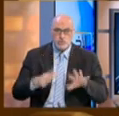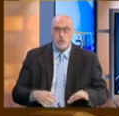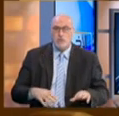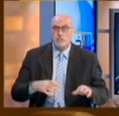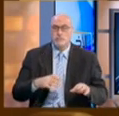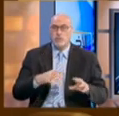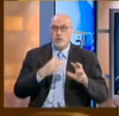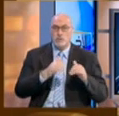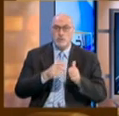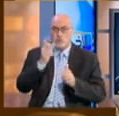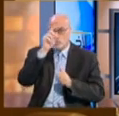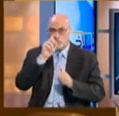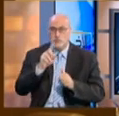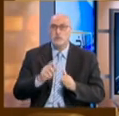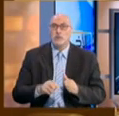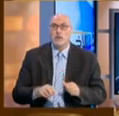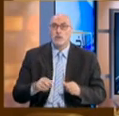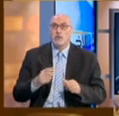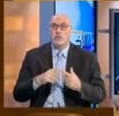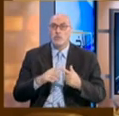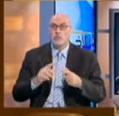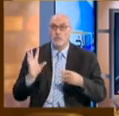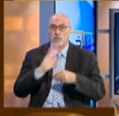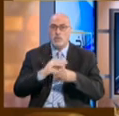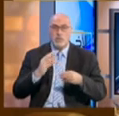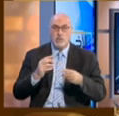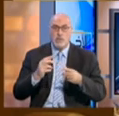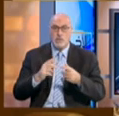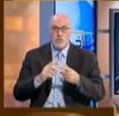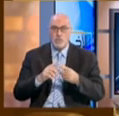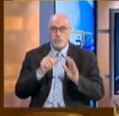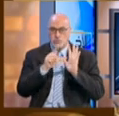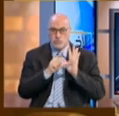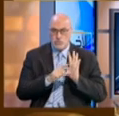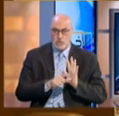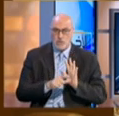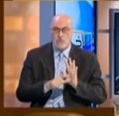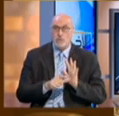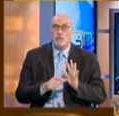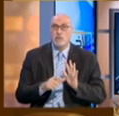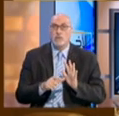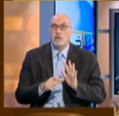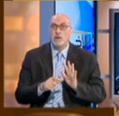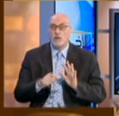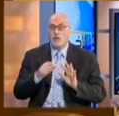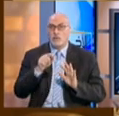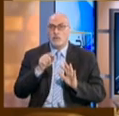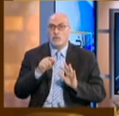الاستحقاقات الانتخابية مع تنصيب المؤسسات الدستورية الجديدة وعلى